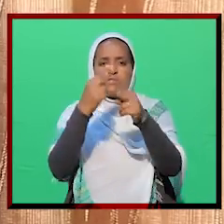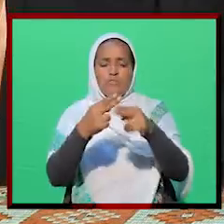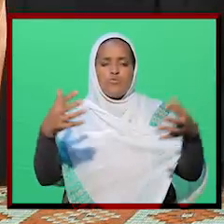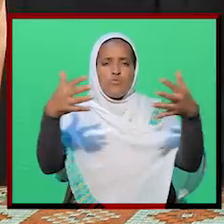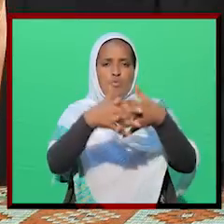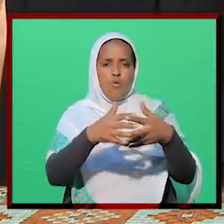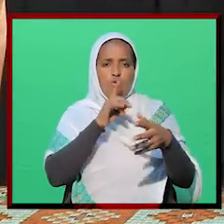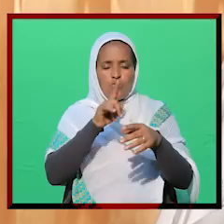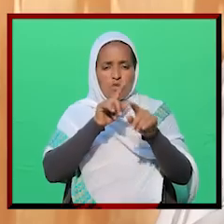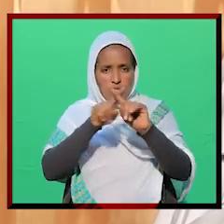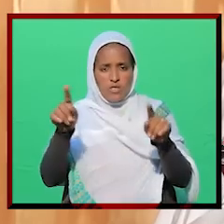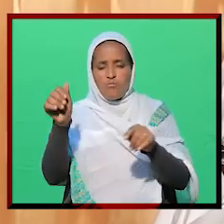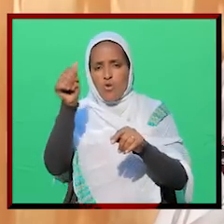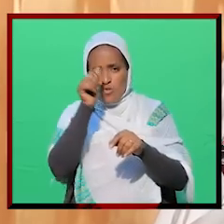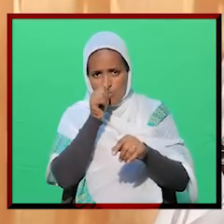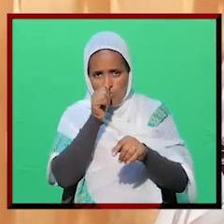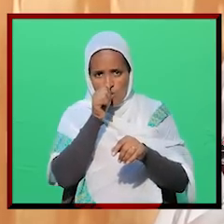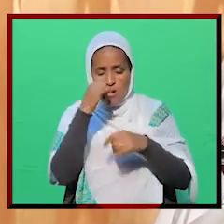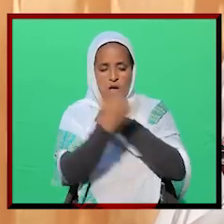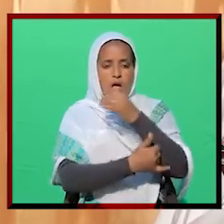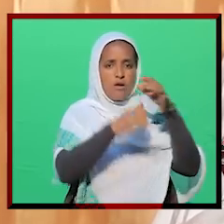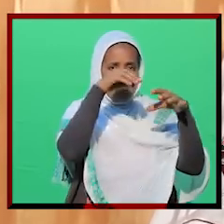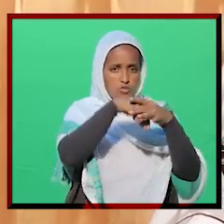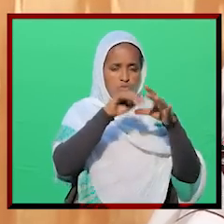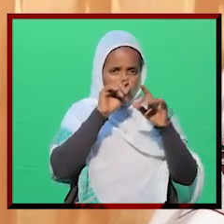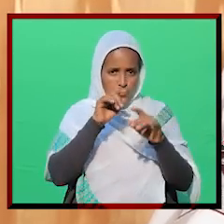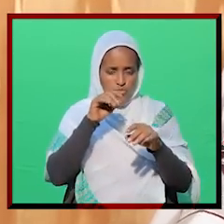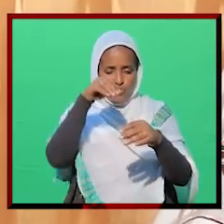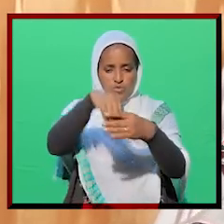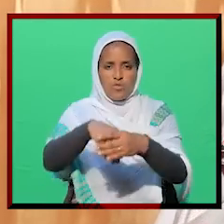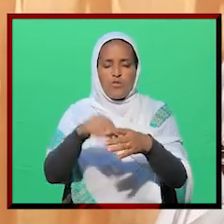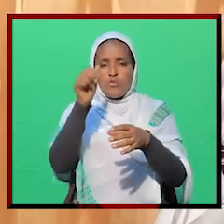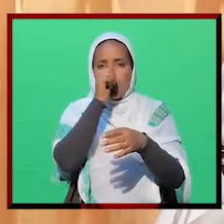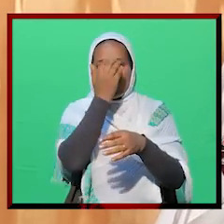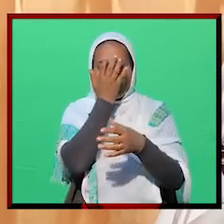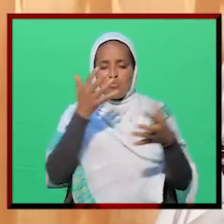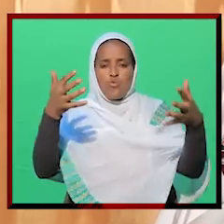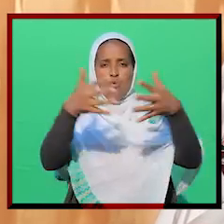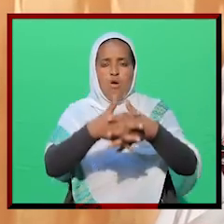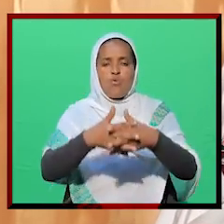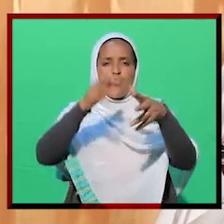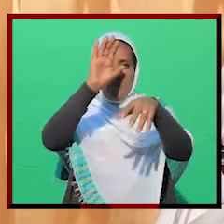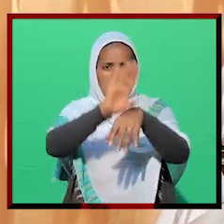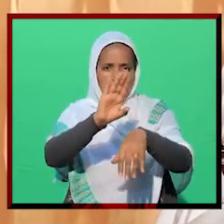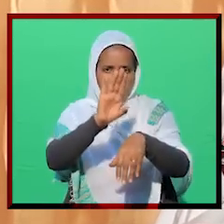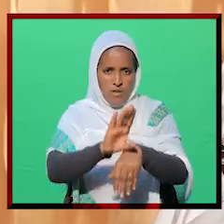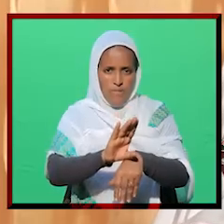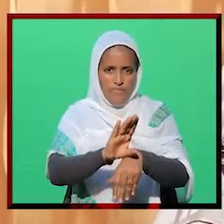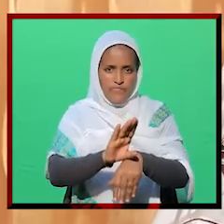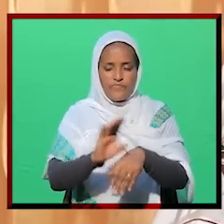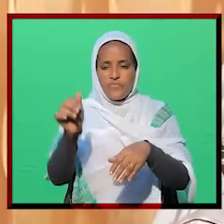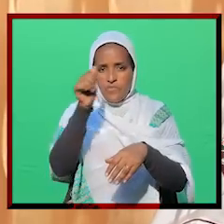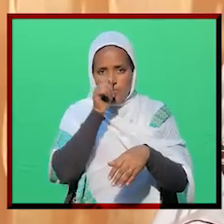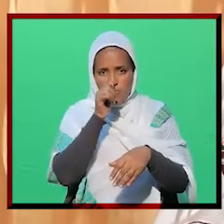ሊገልጥ የሚችል ስያሜ ተዋህዶ የሚለው። ግን በኢትዮጵያ ሀገራችን ውስጥ የኢትዮጵያ ኦርቶዶክስ ተዋህዶ